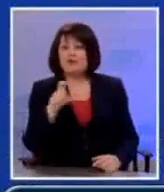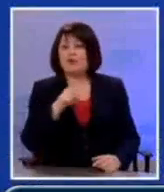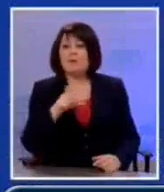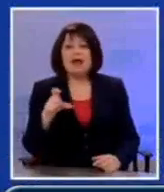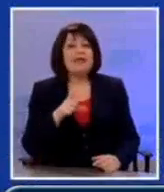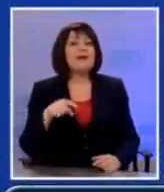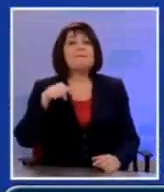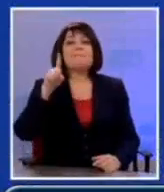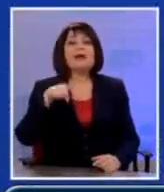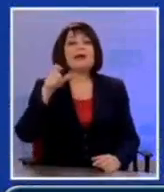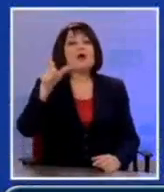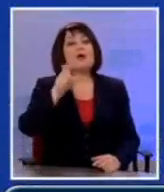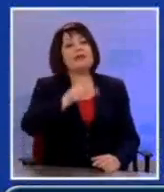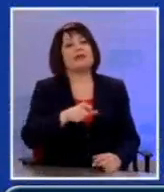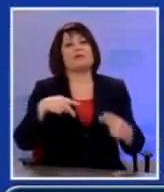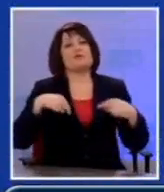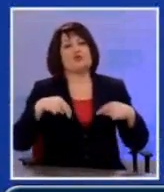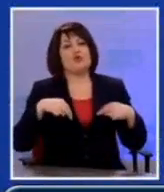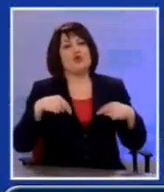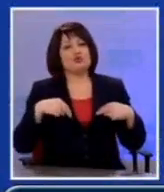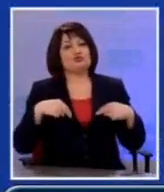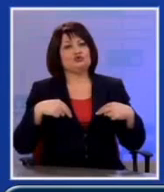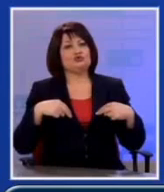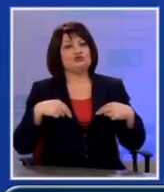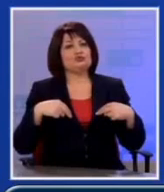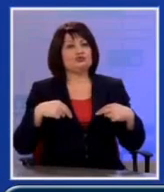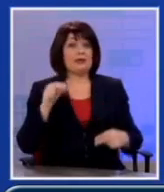ποια ημέρα ο κάθε υπουργός θα